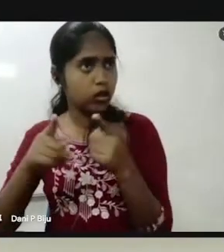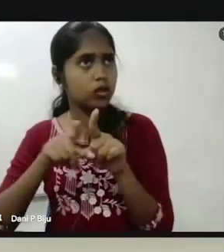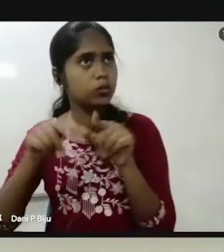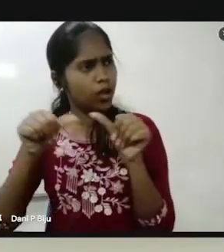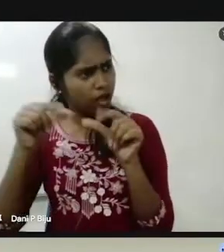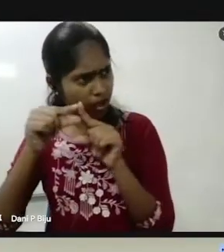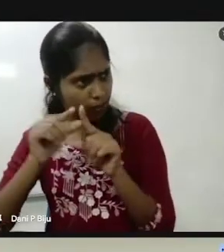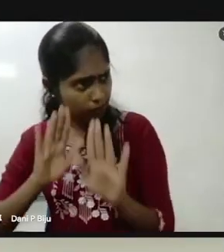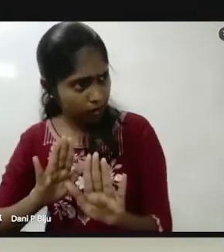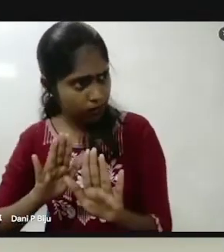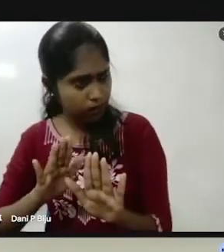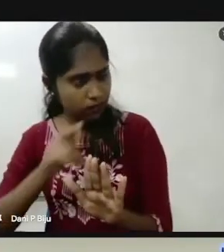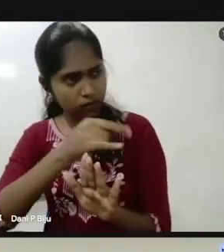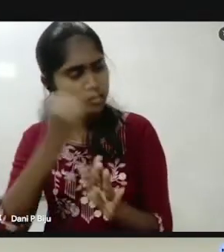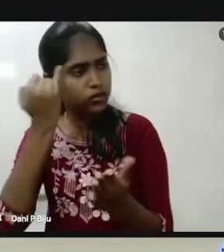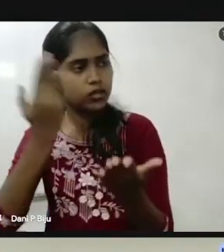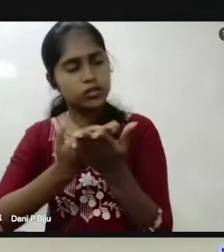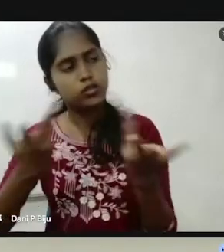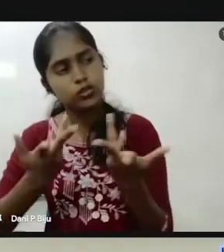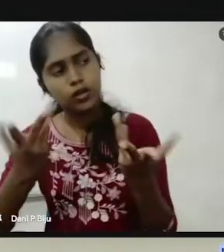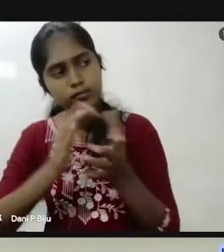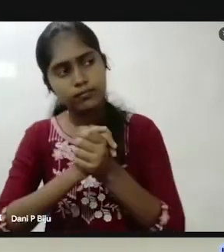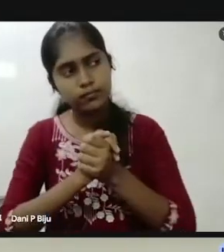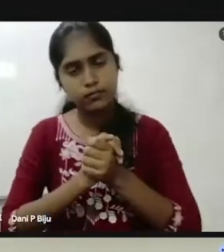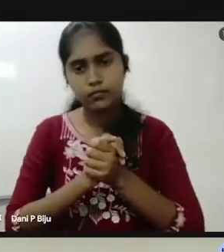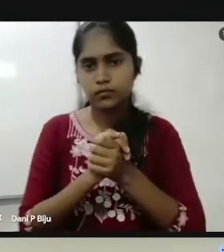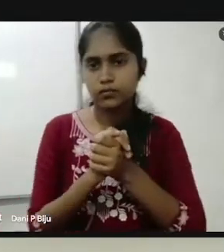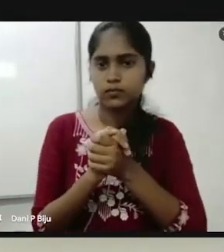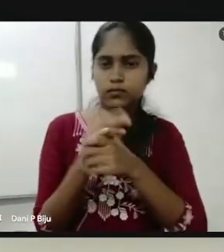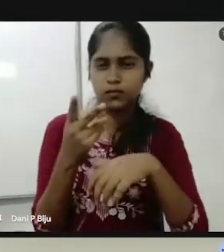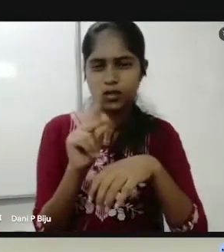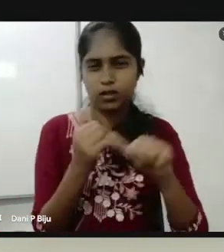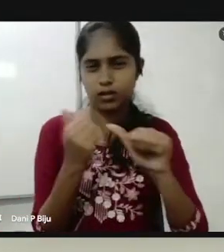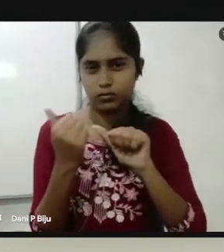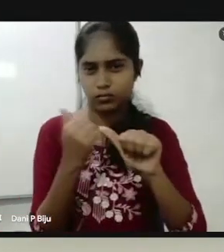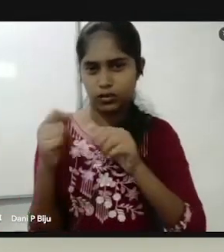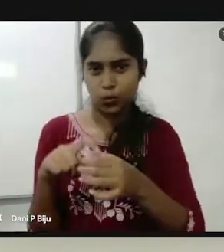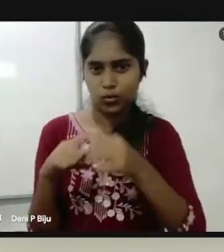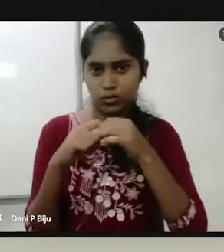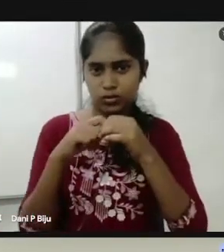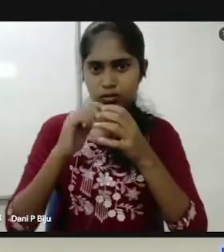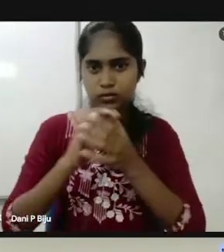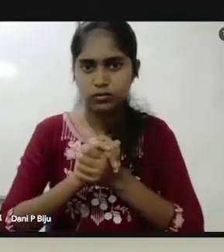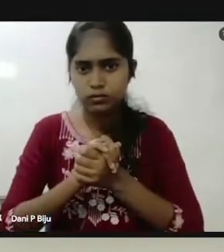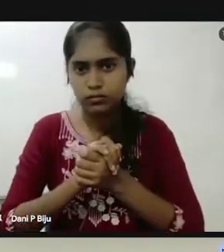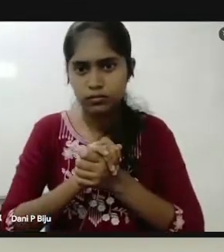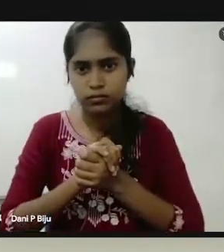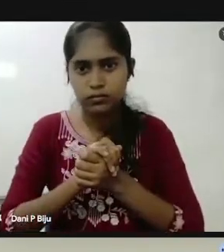ചെയ്യാൻ പറ്റുമോ മാമിന്? മാം ക്വസ്റ്റ്യൻ ഒന്ന് റിപ്പീറ്റ് ചെയ്യാമോ? അത് വാർക്കുണ്ടോ?